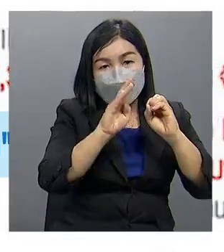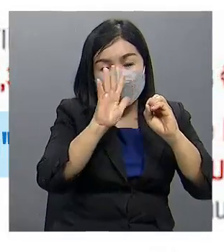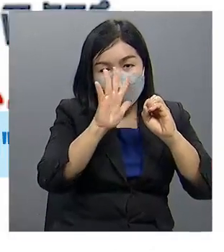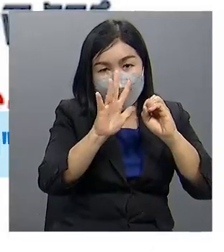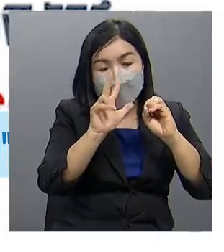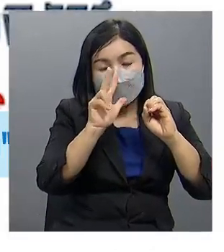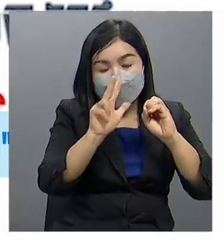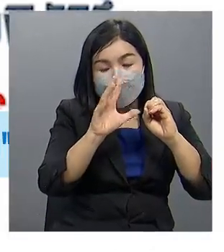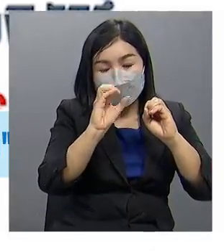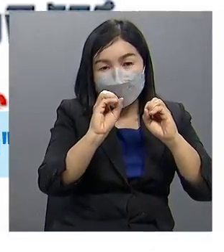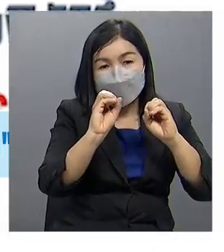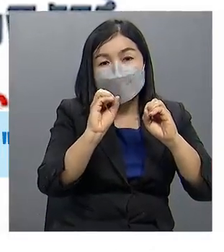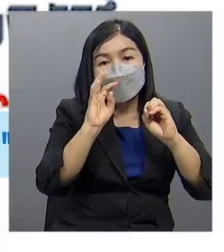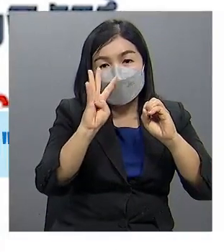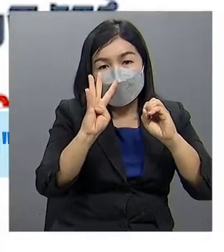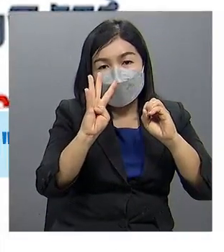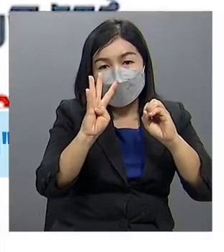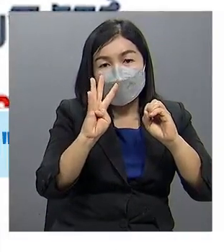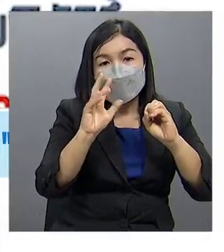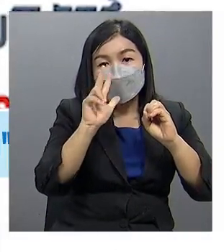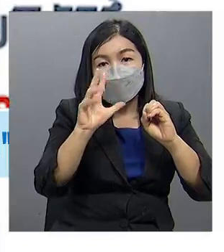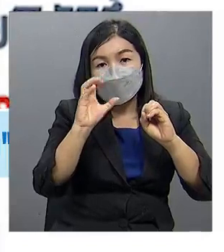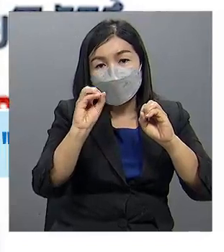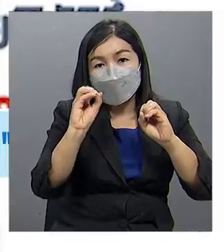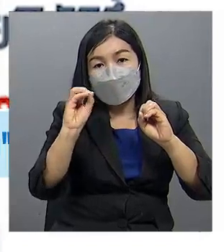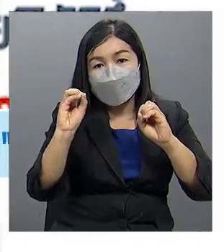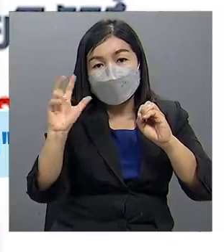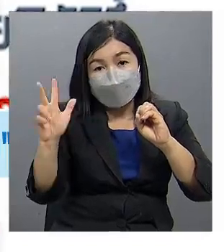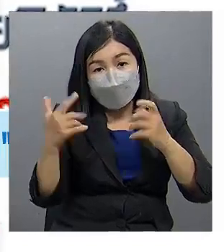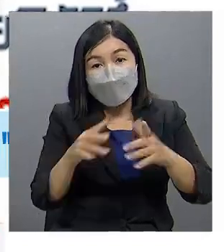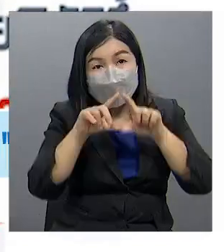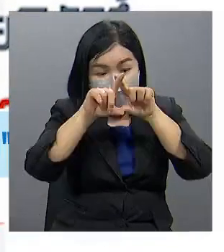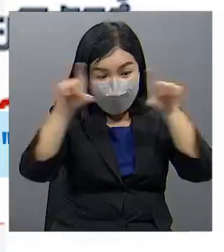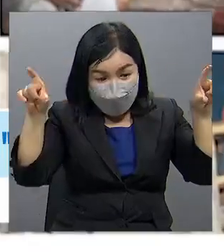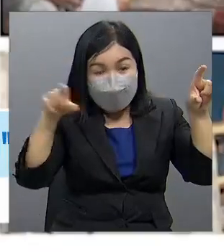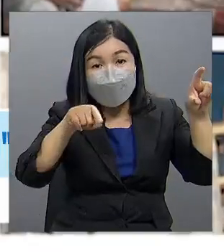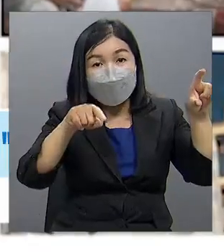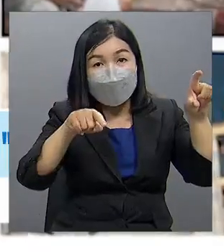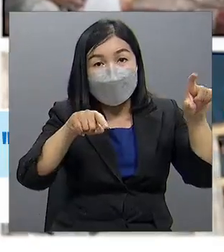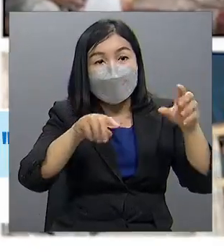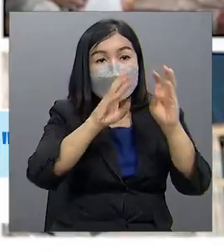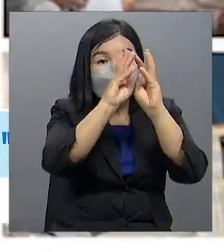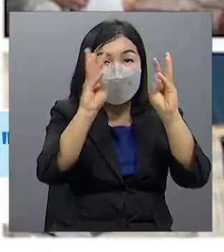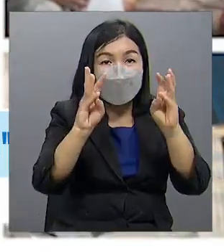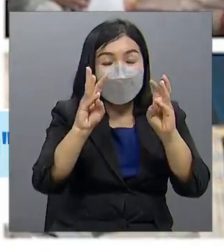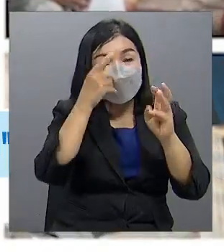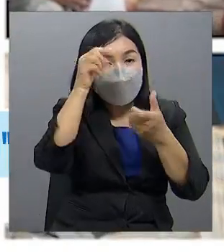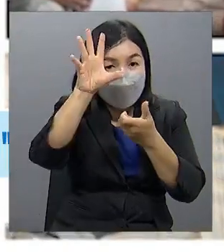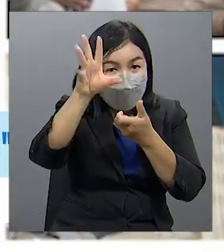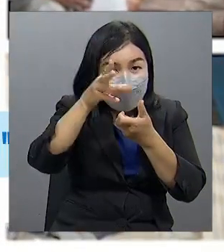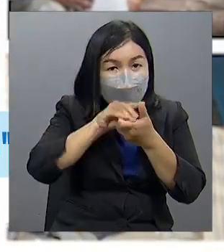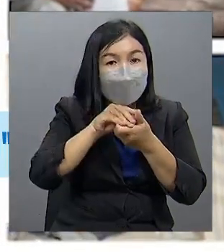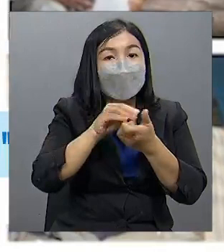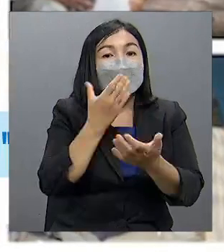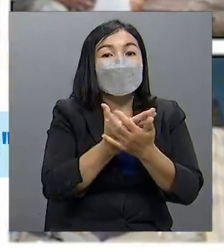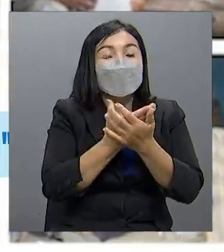045304 0023หรือผ่านทาง QR code ที่ขึ้นอยู่หน้าจอเดี๋ยวจะขึ้นให้เนี่ยนะครับก็สแกนแคปเก็บเอาไว้ได้เลยแล้วก็ร่วมบุญกันได้นะครับคุณผู้ชมครับ ค่ะนี่แหละค่ะเ